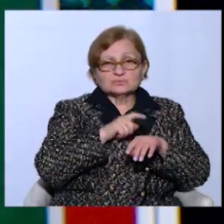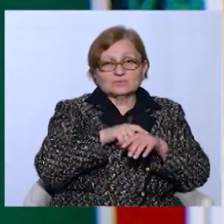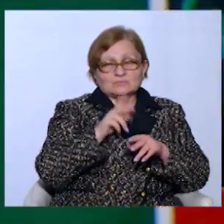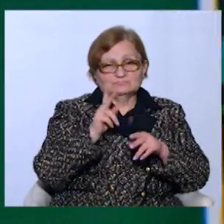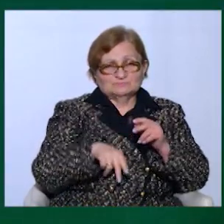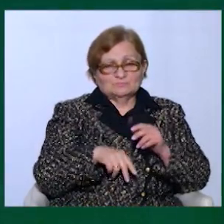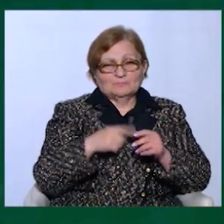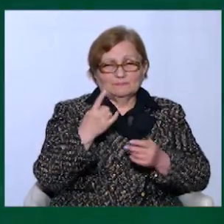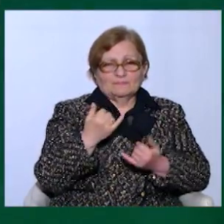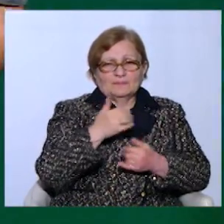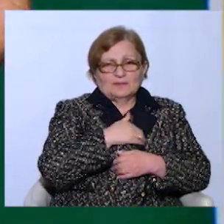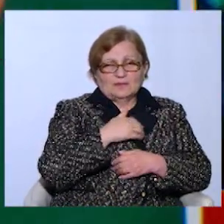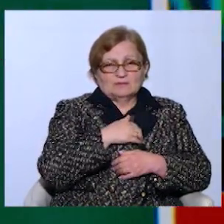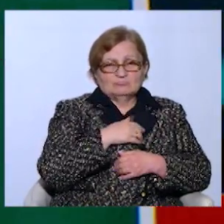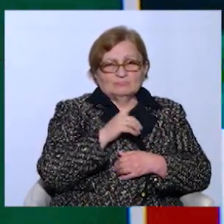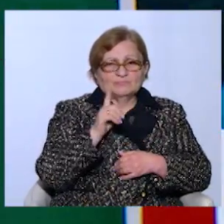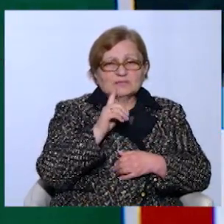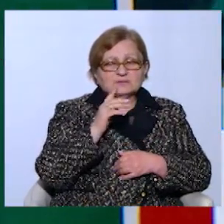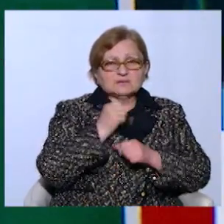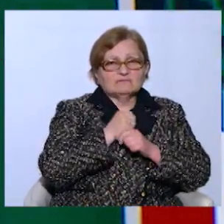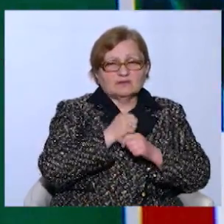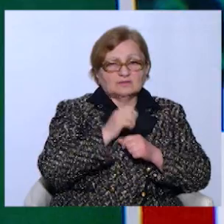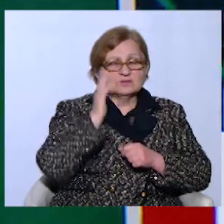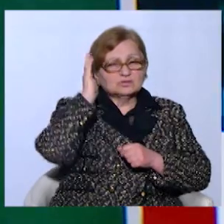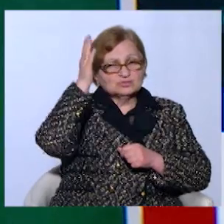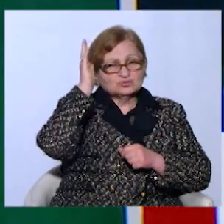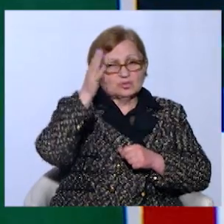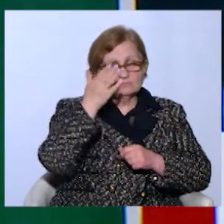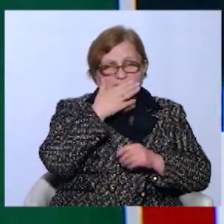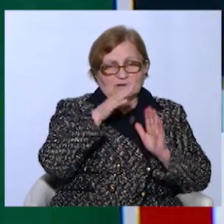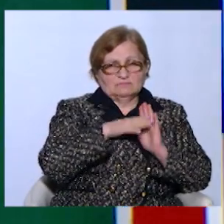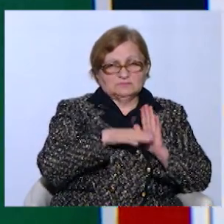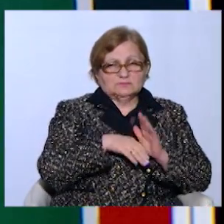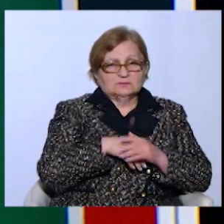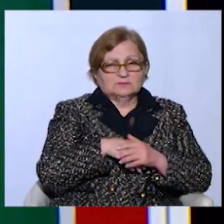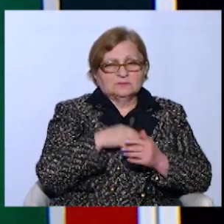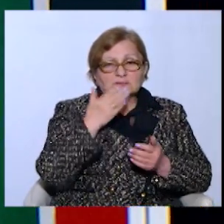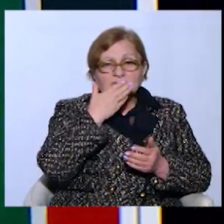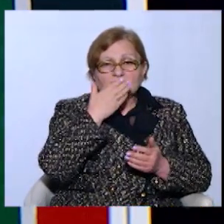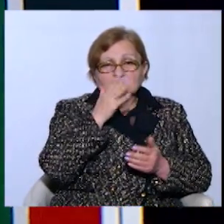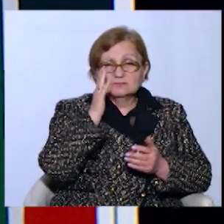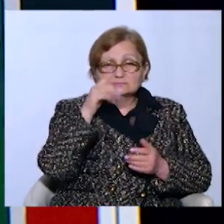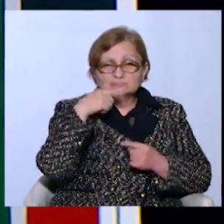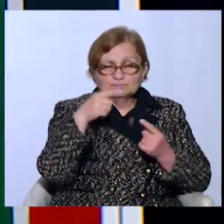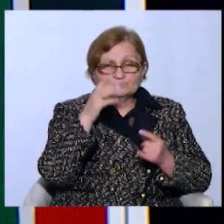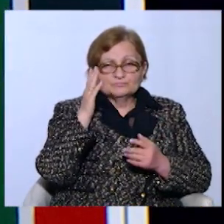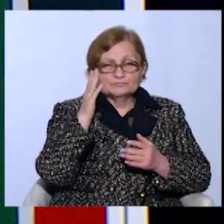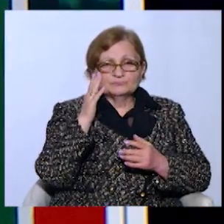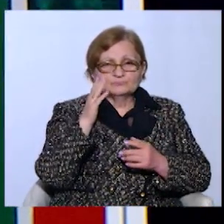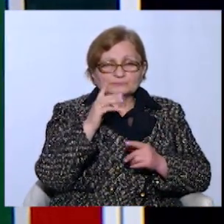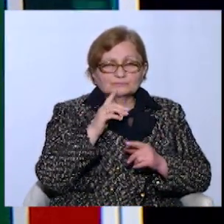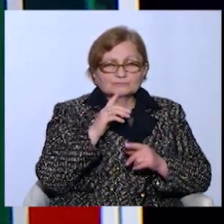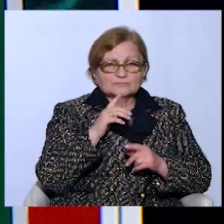ახლა მინდა გითხრათ, რას გავაკეთებთ შემდეგ გაკვეთილზე. შემდეგ გაკვეთილზე ჩვენ